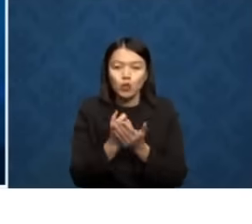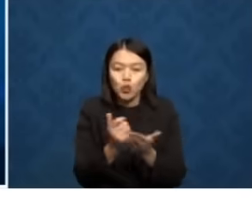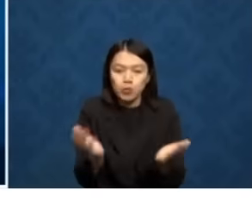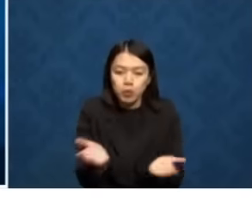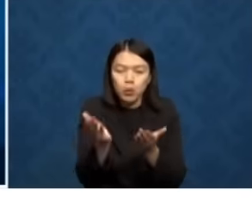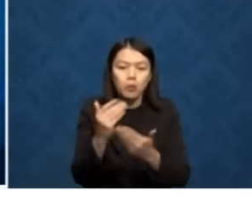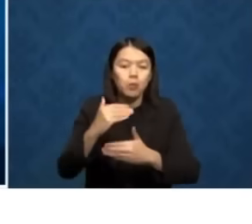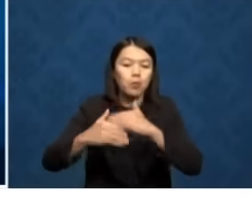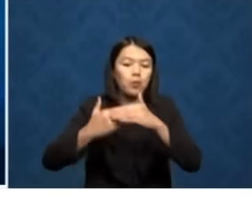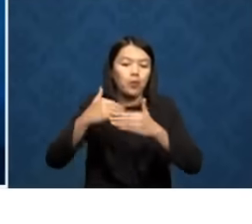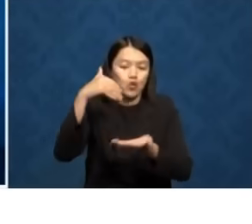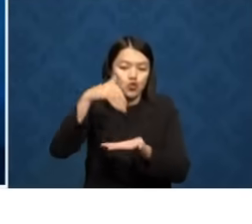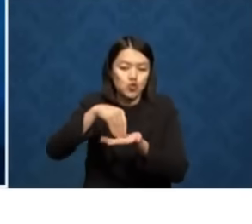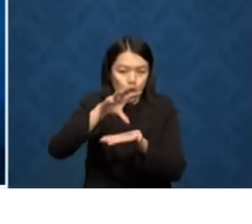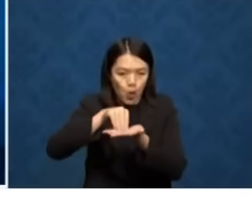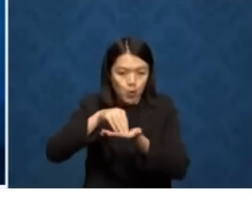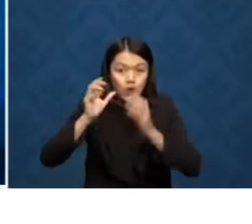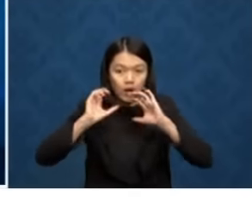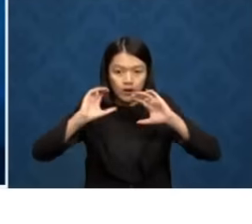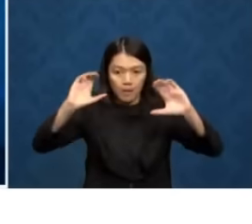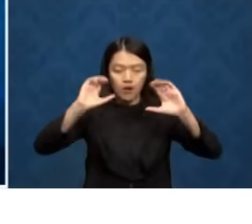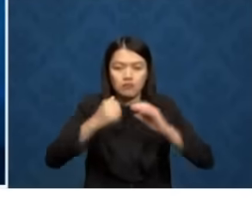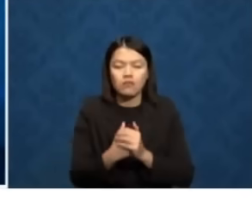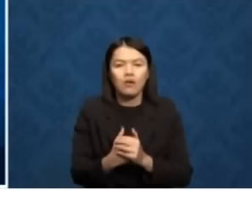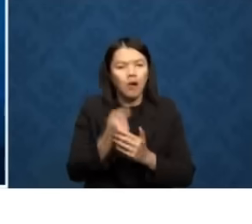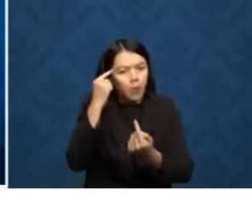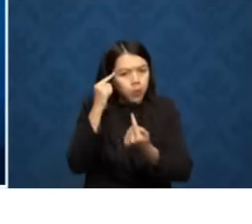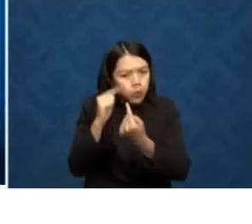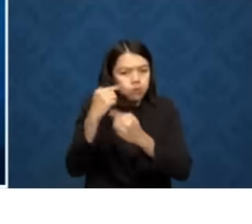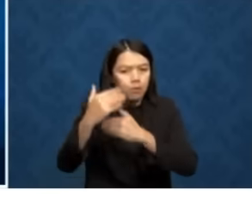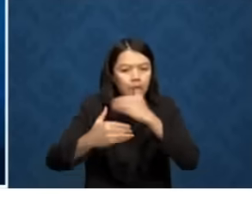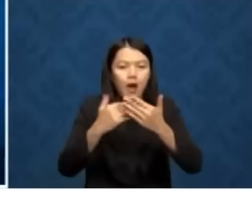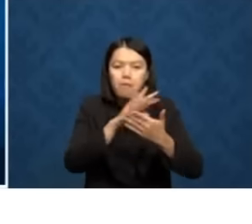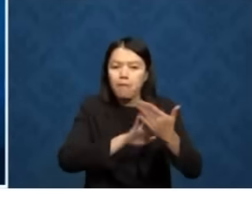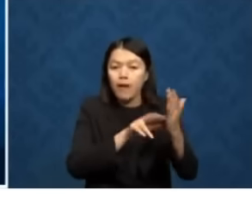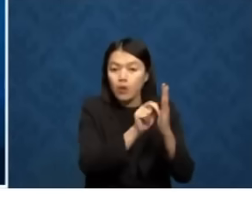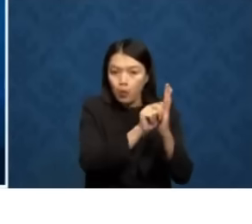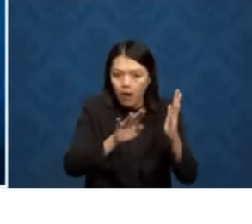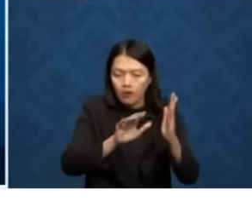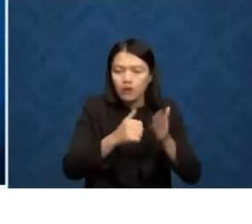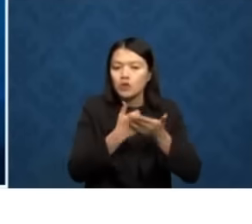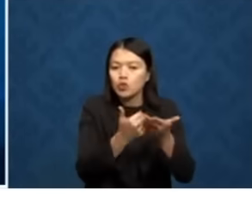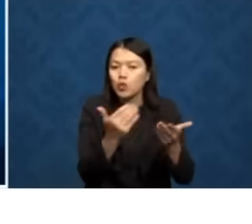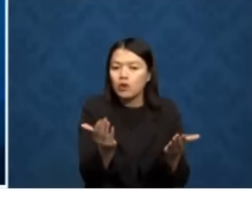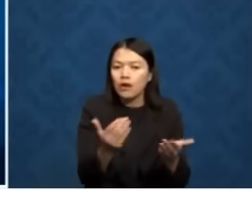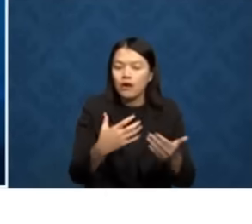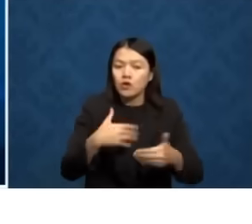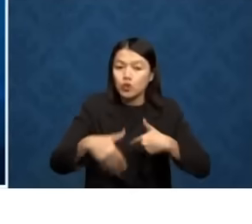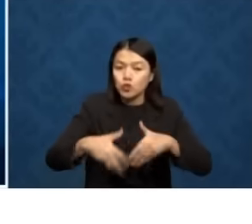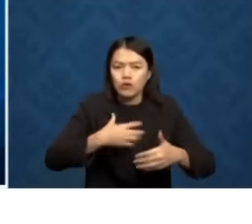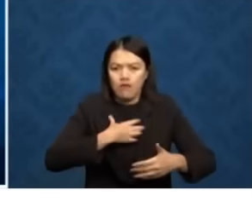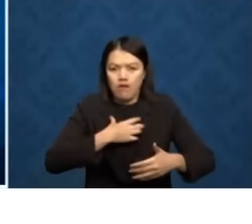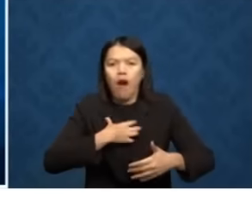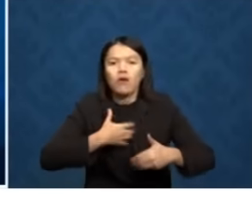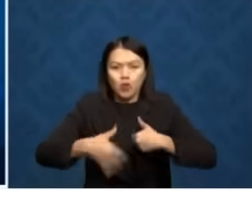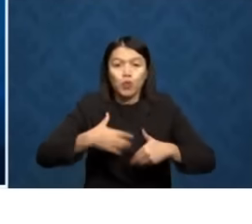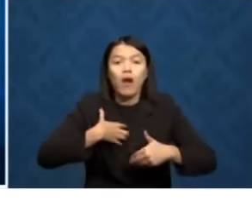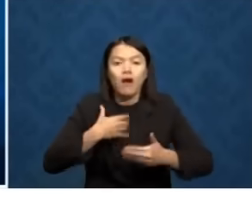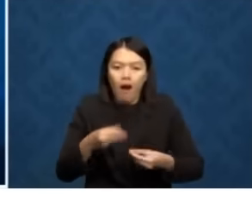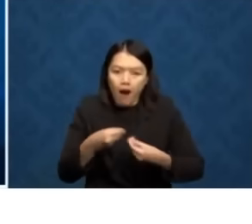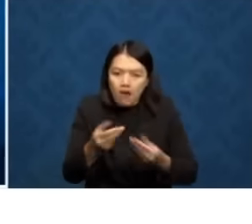และพัฒนาศูนย์ข้อมูลภาครัฐที่มุ่งการพัฒนานโยบายที่ตอบสนองความต้องการของประชา